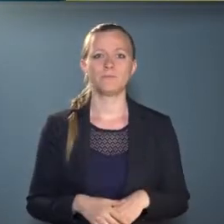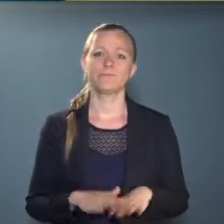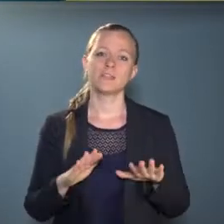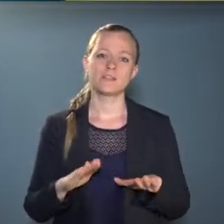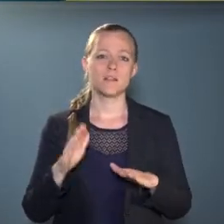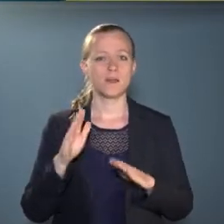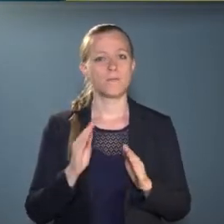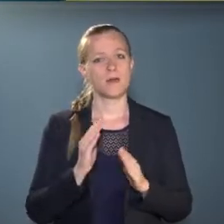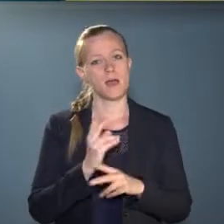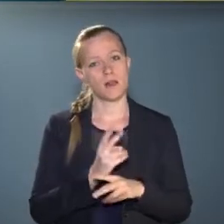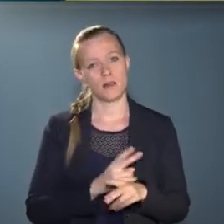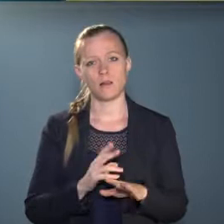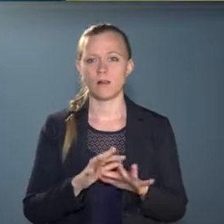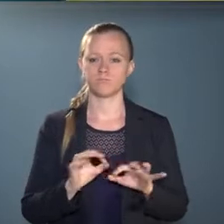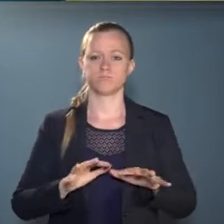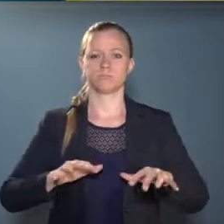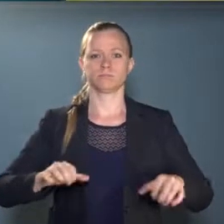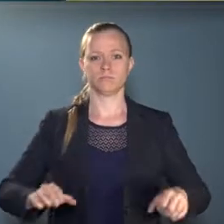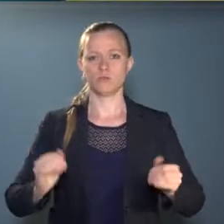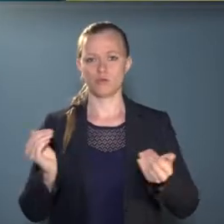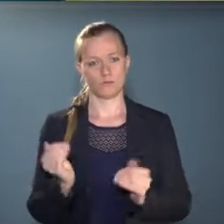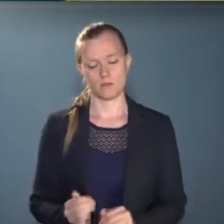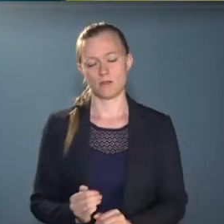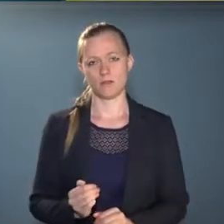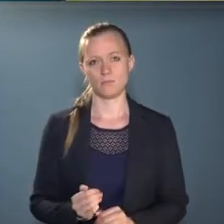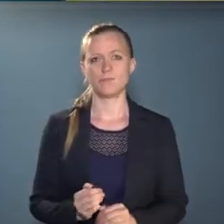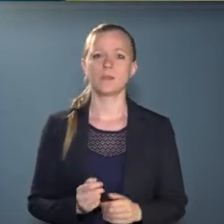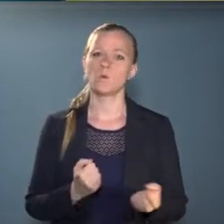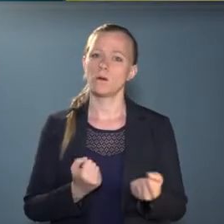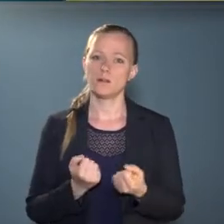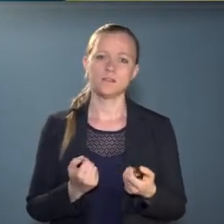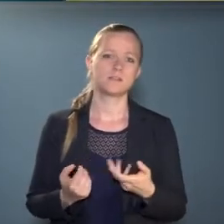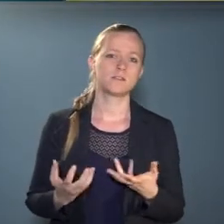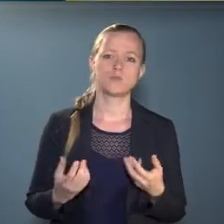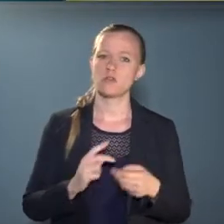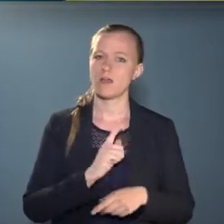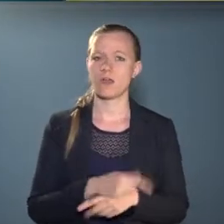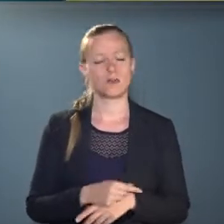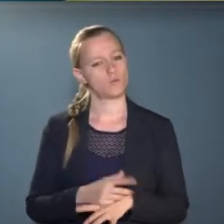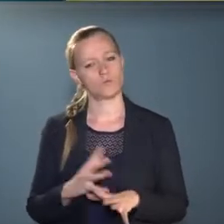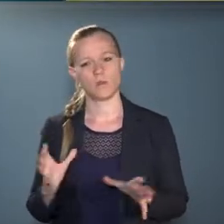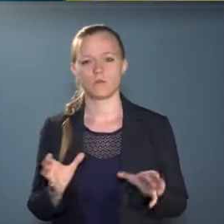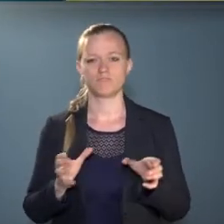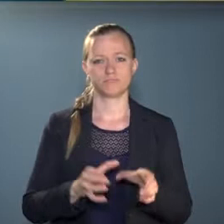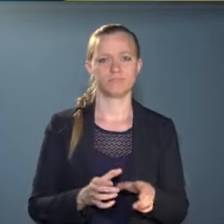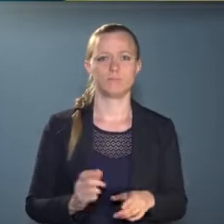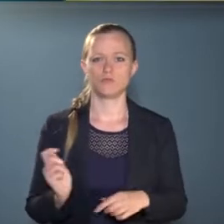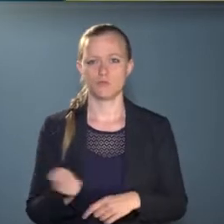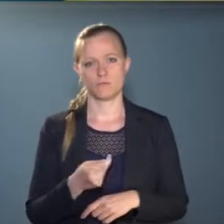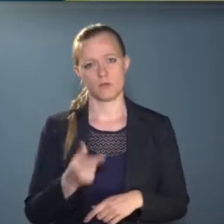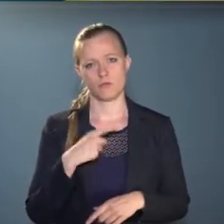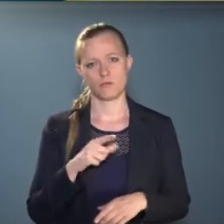állam térnyerése az csökkent. A koalíciós erők jelentős csapásokat mértek a közelkezi térségben az iszlám